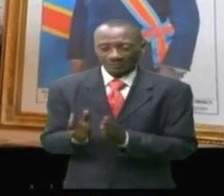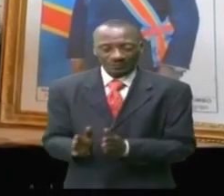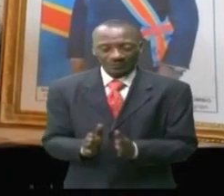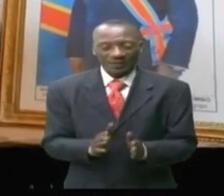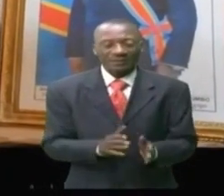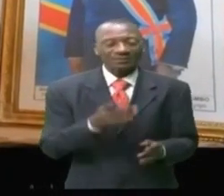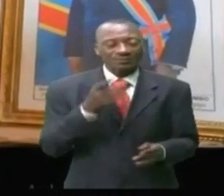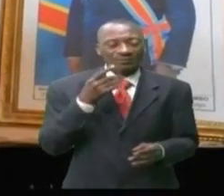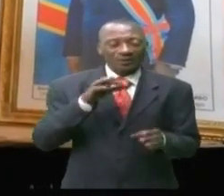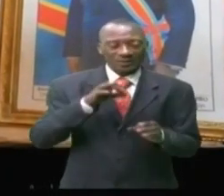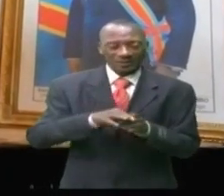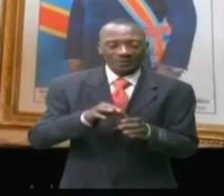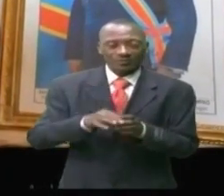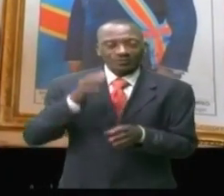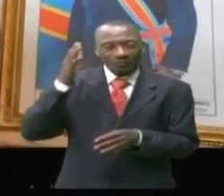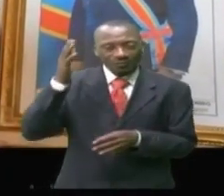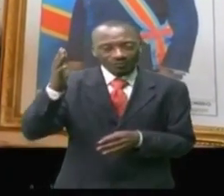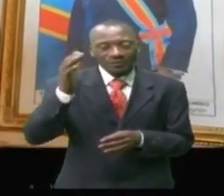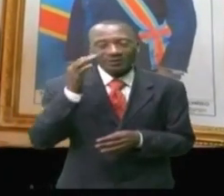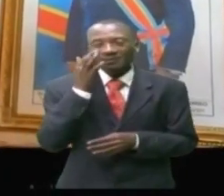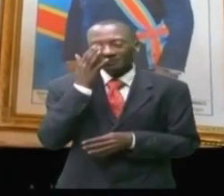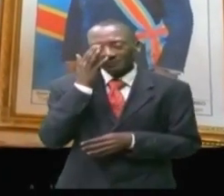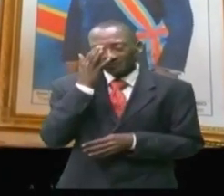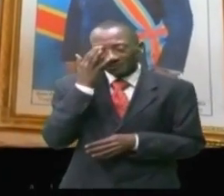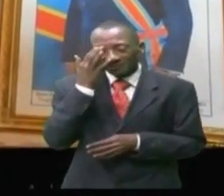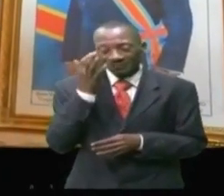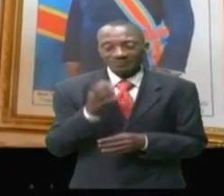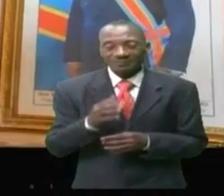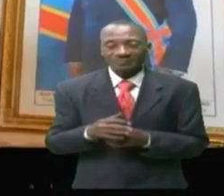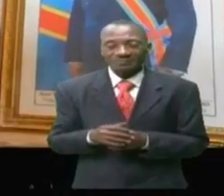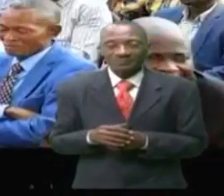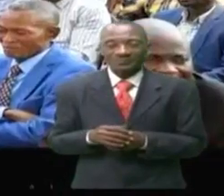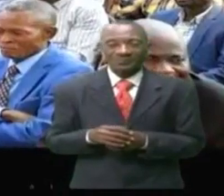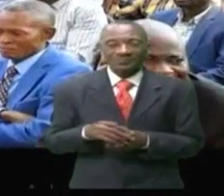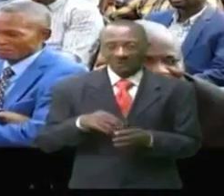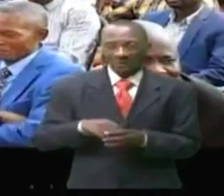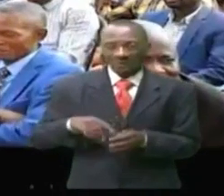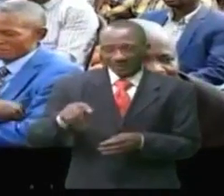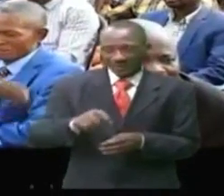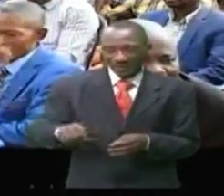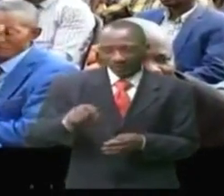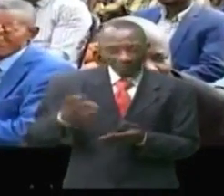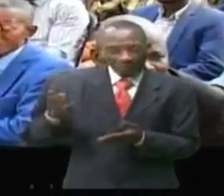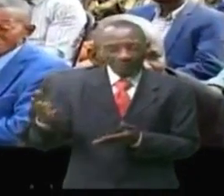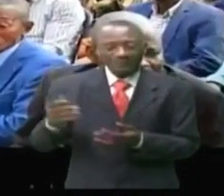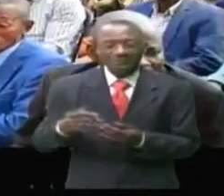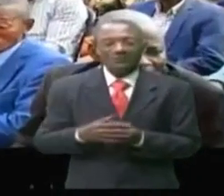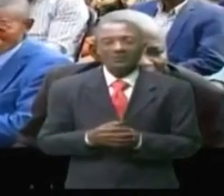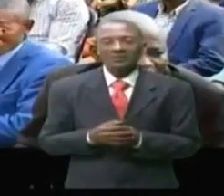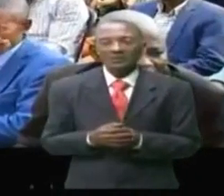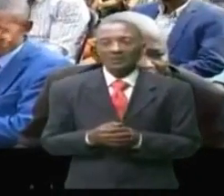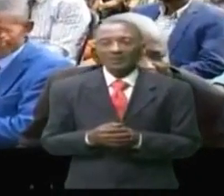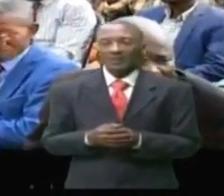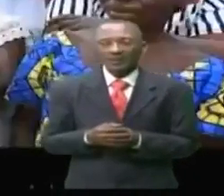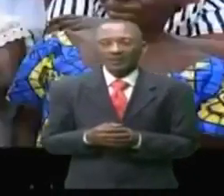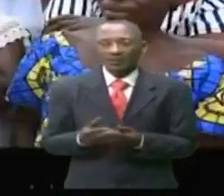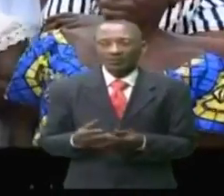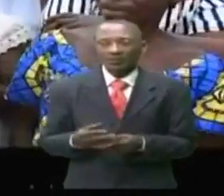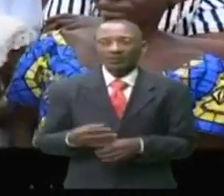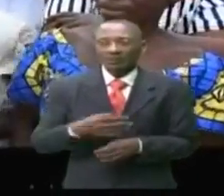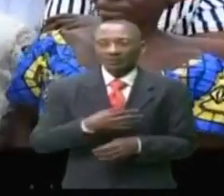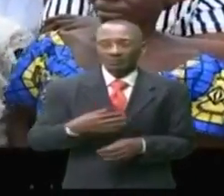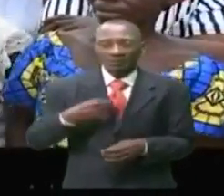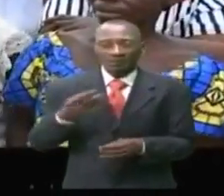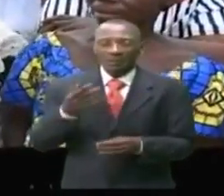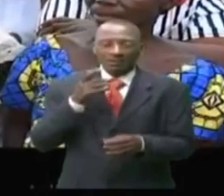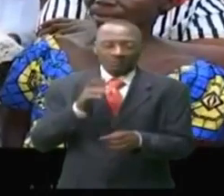chef de secteur de Lufupa en territoire de Mouchacha. La nouvelle patronne du secteur de Lufupa a ainsi promis de travailler de